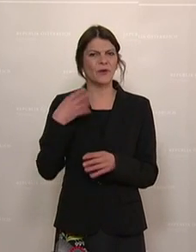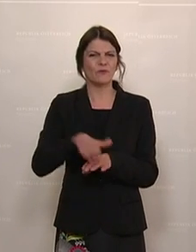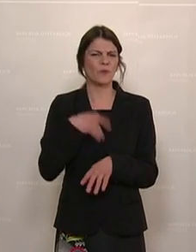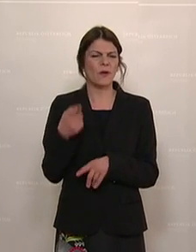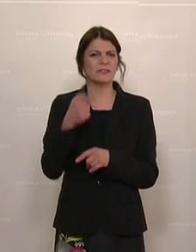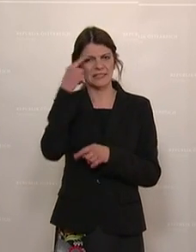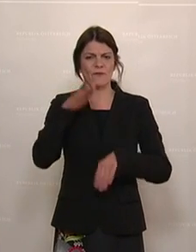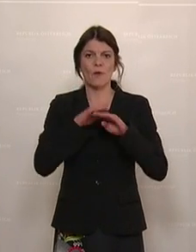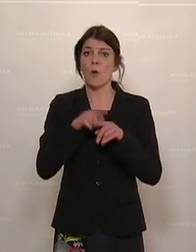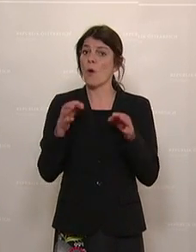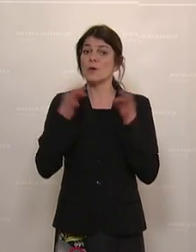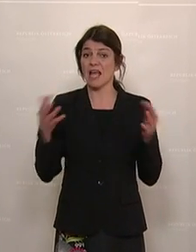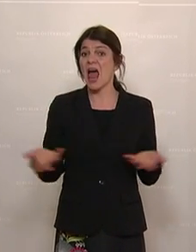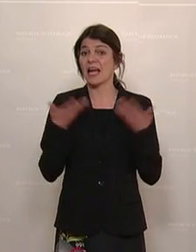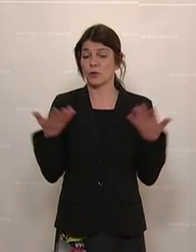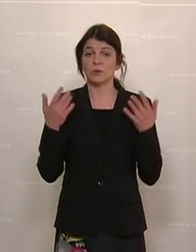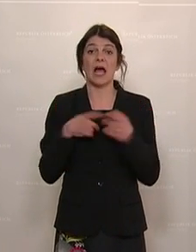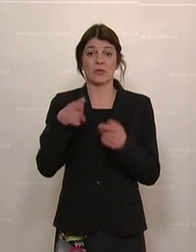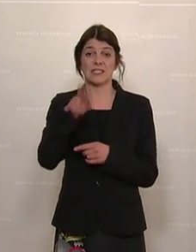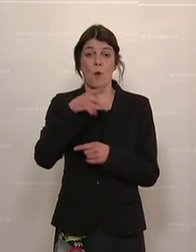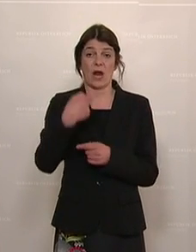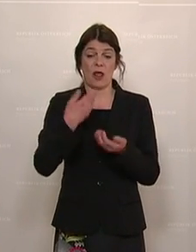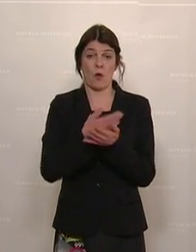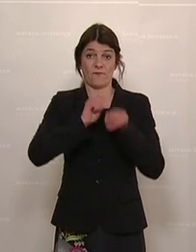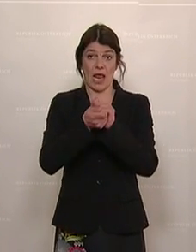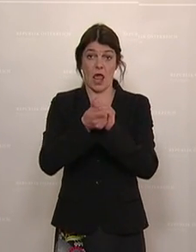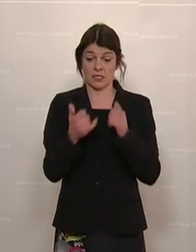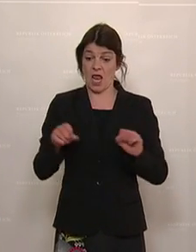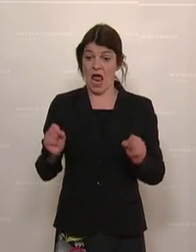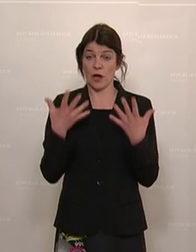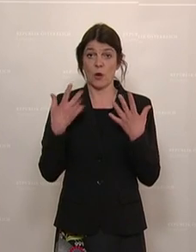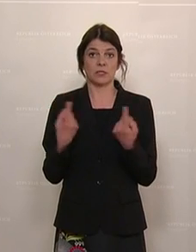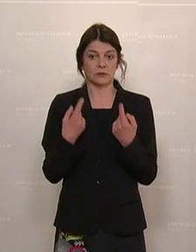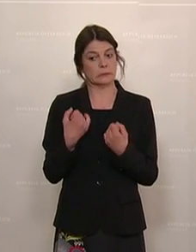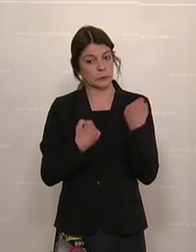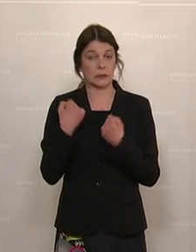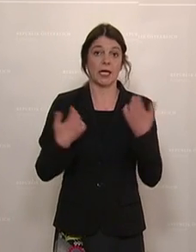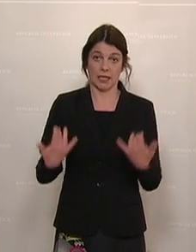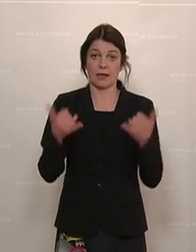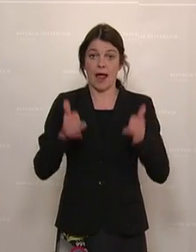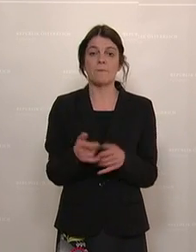große Erleichterung. Auch, dass Sie sagen, die UG-Novelle ist in der aktuellen Situation einer Erschwernis. Sie tritt erst